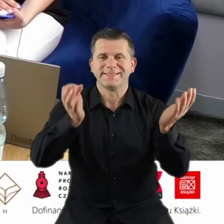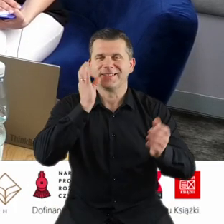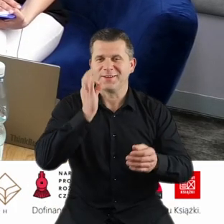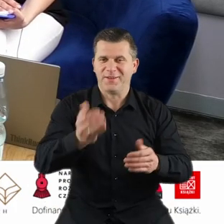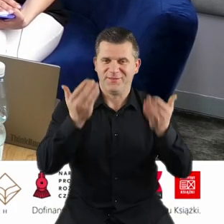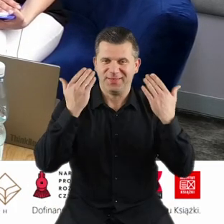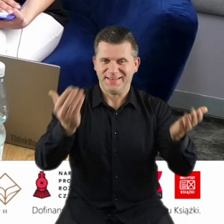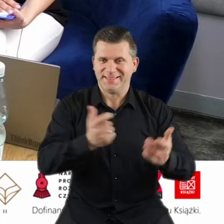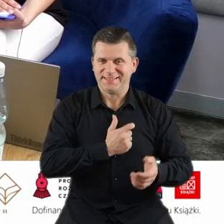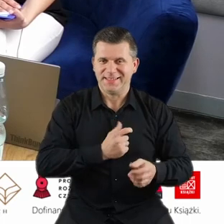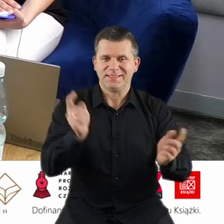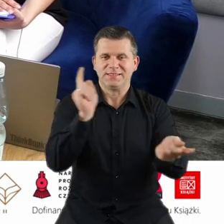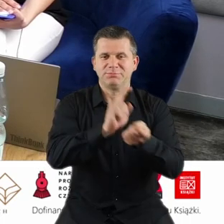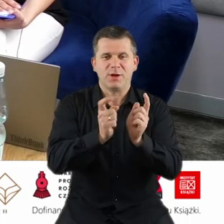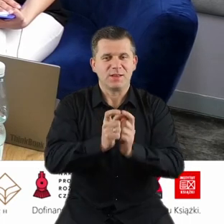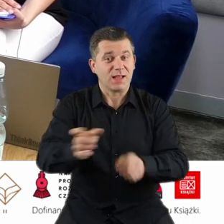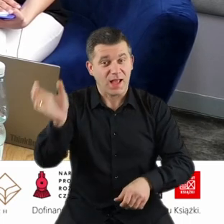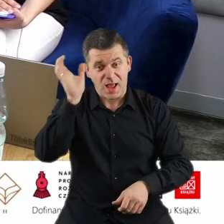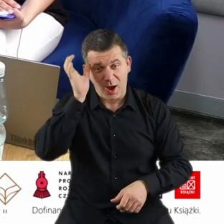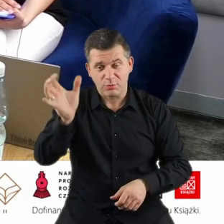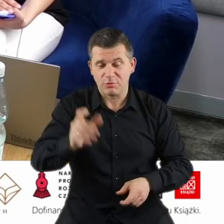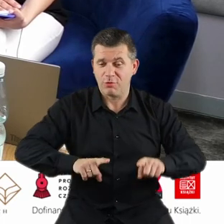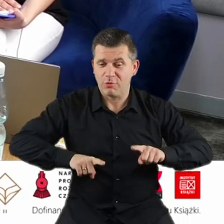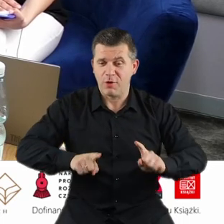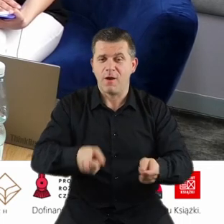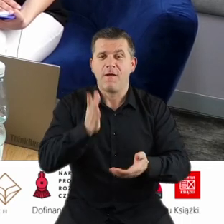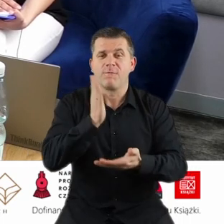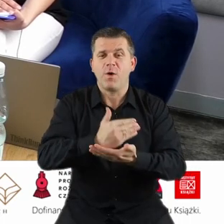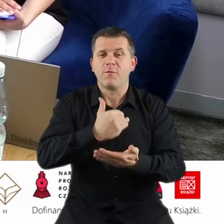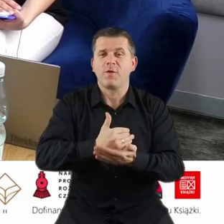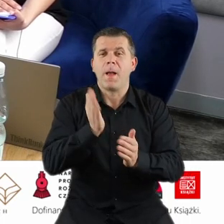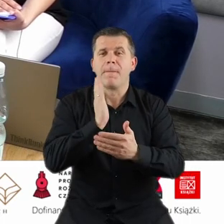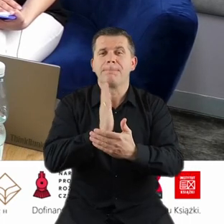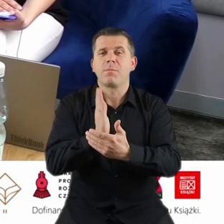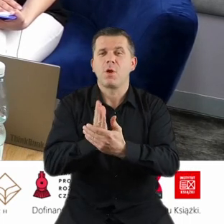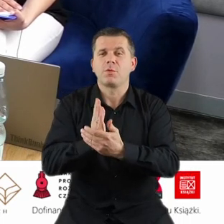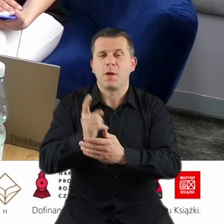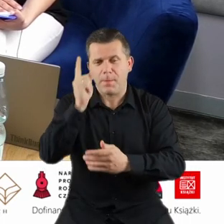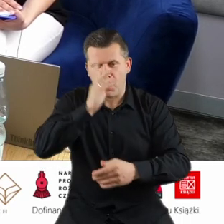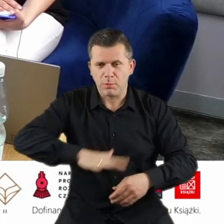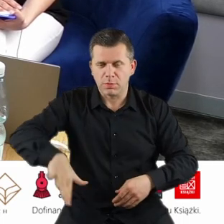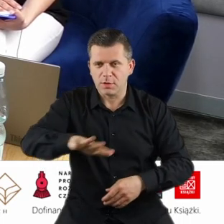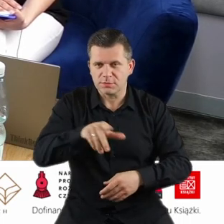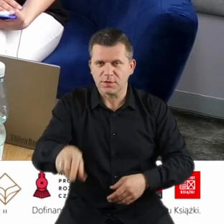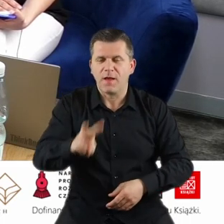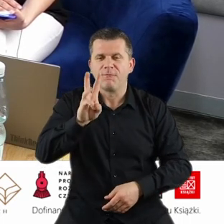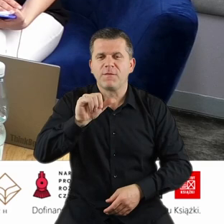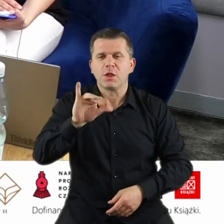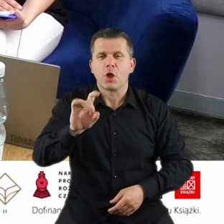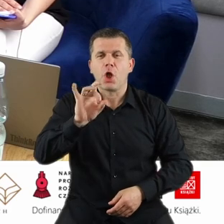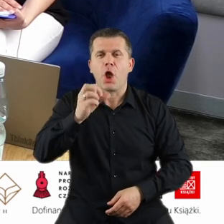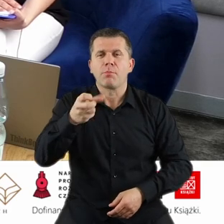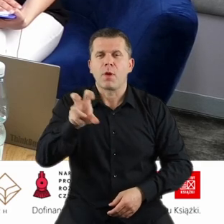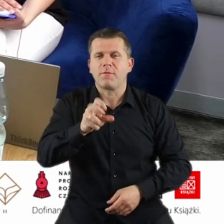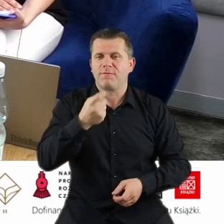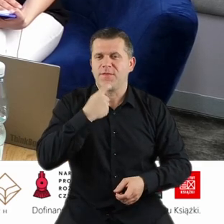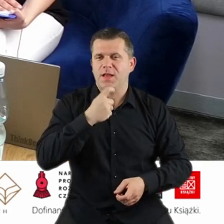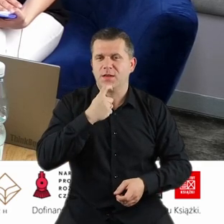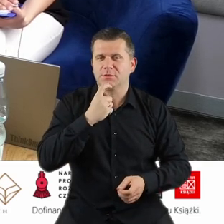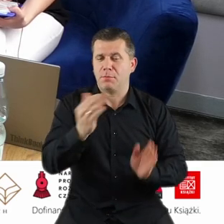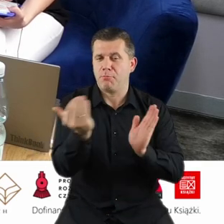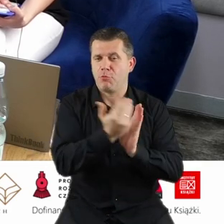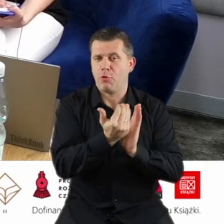Dzień dobry. Witam serdecznie na spotkaniu autorskim zorganizowanym przez Wojewódzką Bibliotekę Publiczną imienia Witolda Gombrowicza w Kielcach w ramach